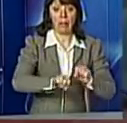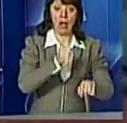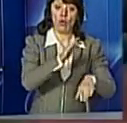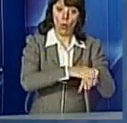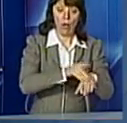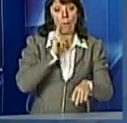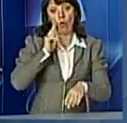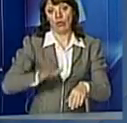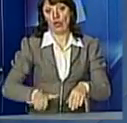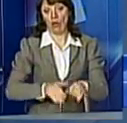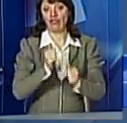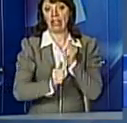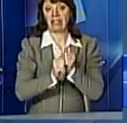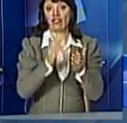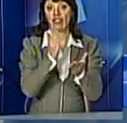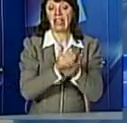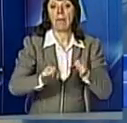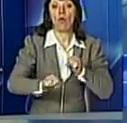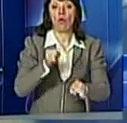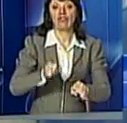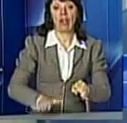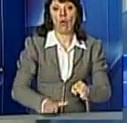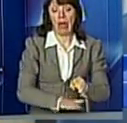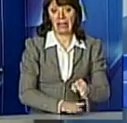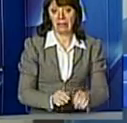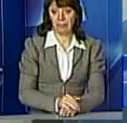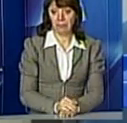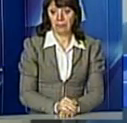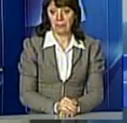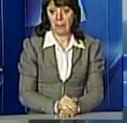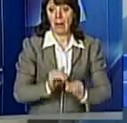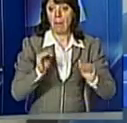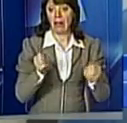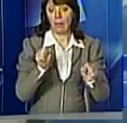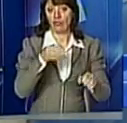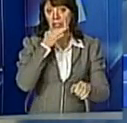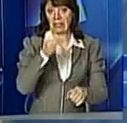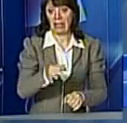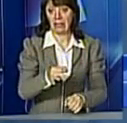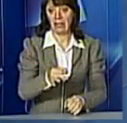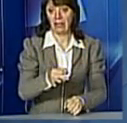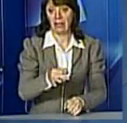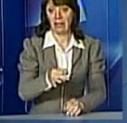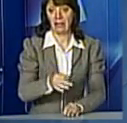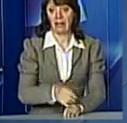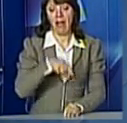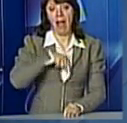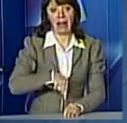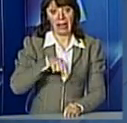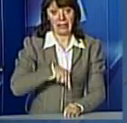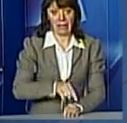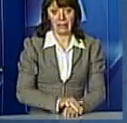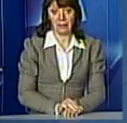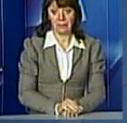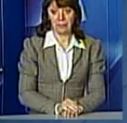молоді ноги найчастіше це є пошкодження верхньої кінцівки такий перелом променевої кістки в типовому місці це є такий характерний він так черший